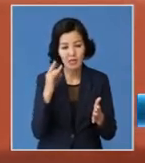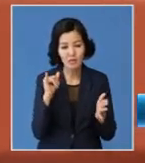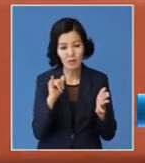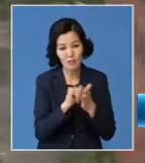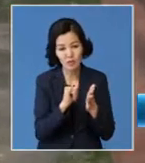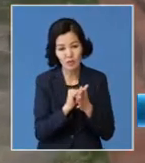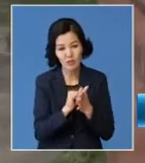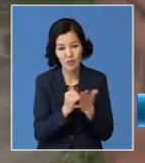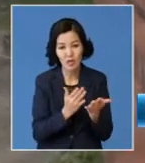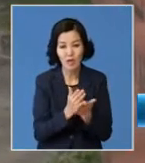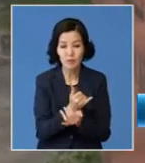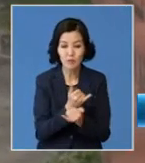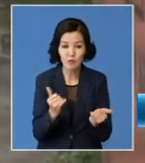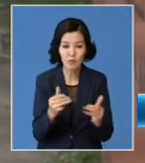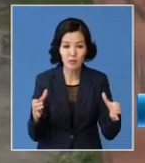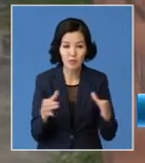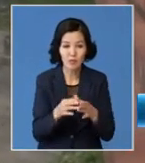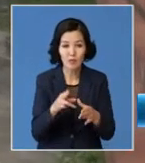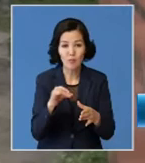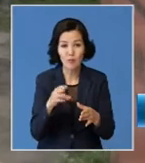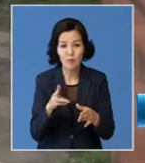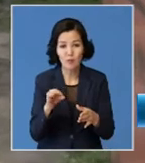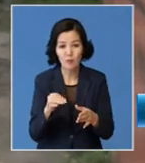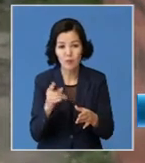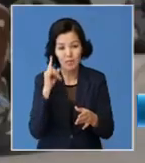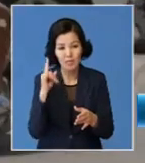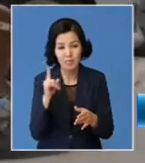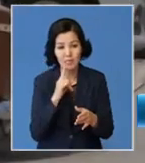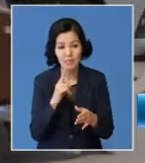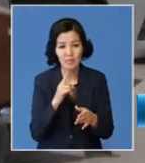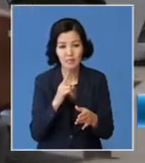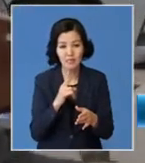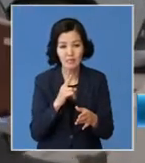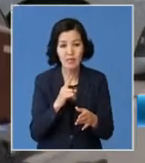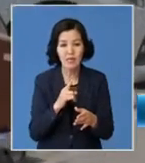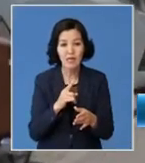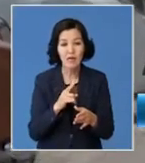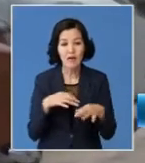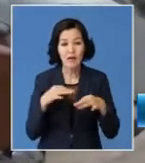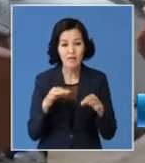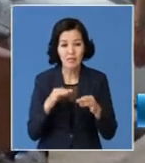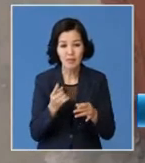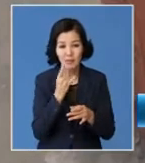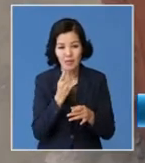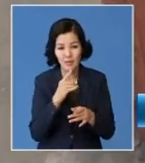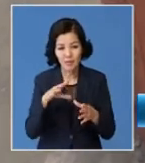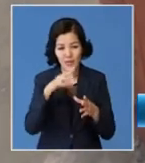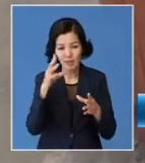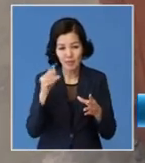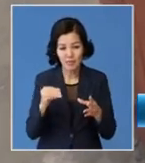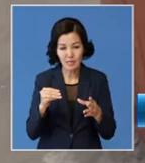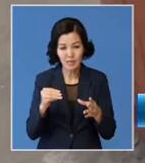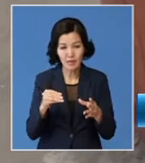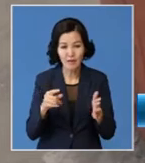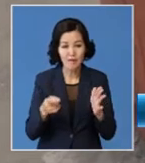Их обслуживанием занимается компания «Промотход Казахстан». По плану спецавтотранспортом собранные лампы и батареи будут отправлять в